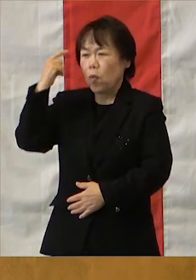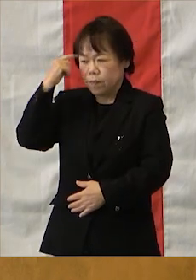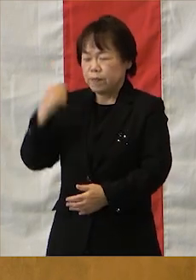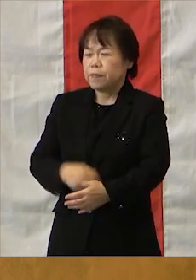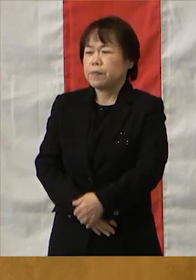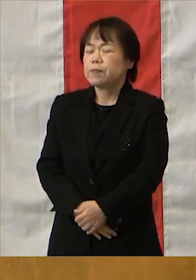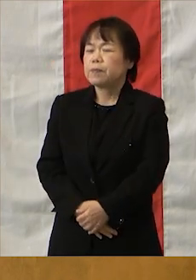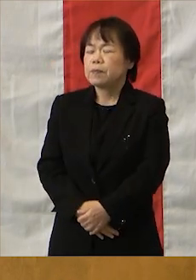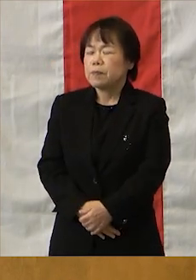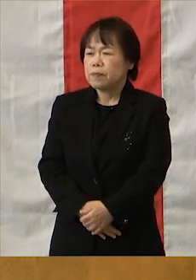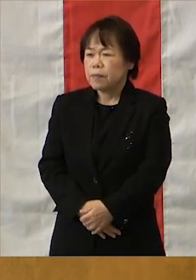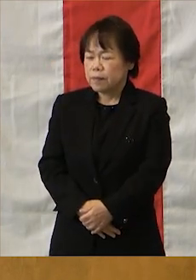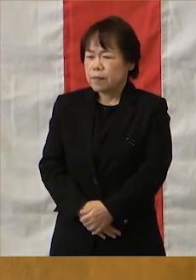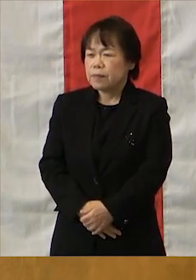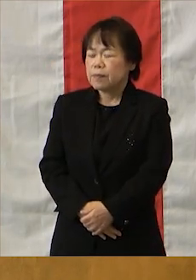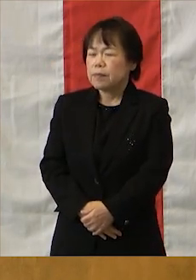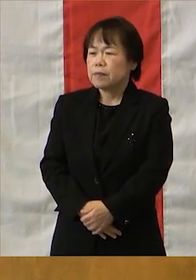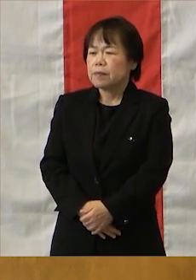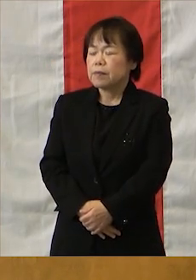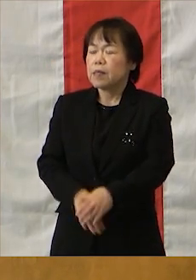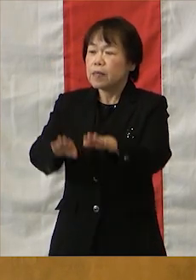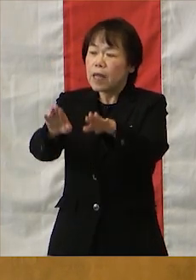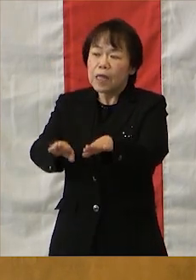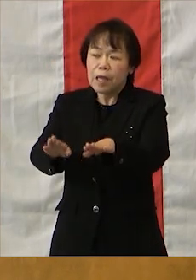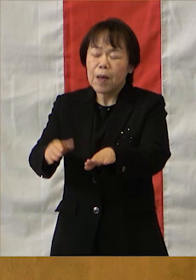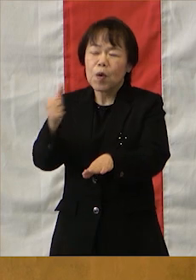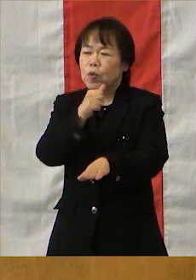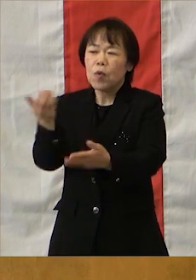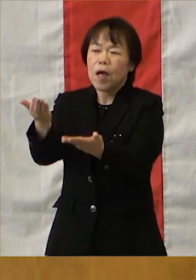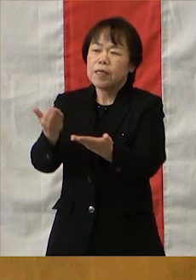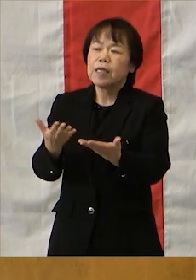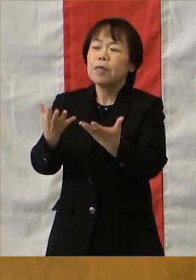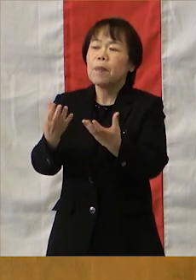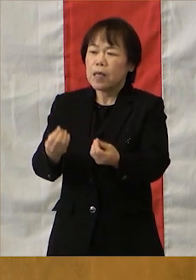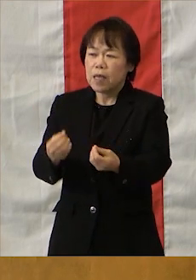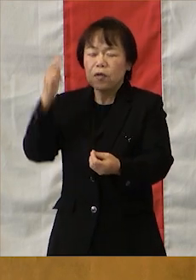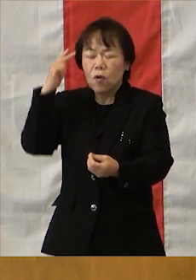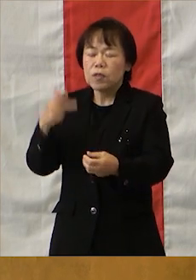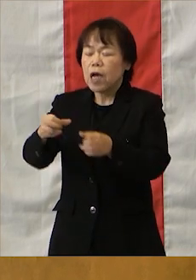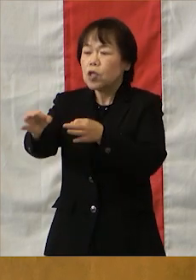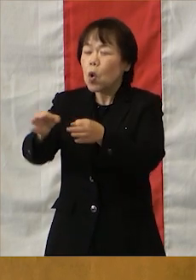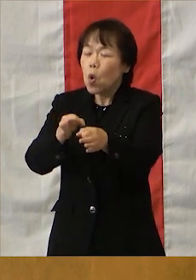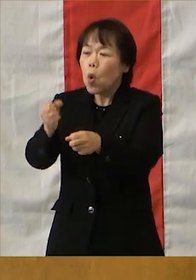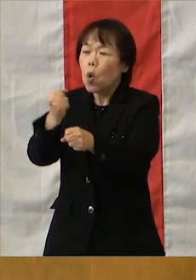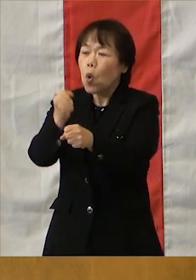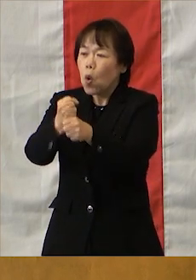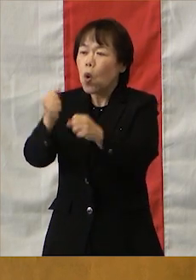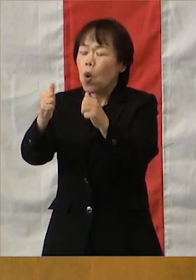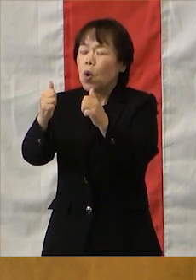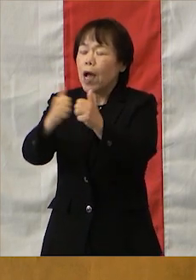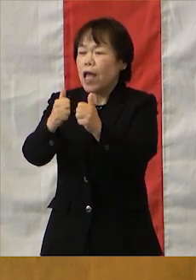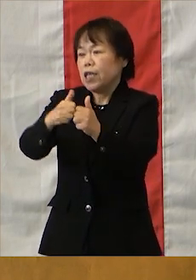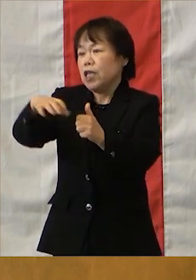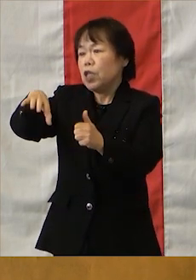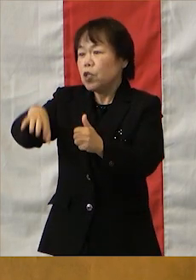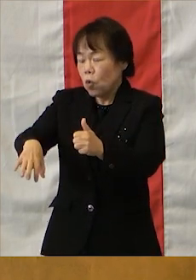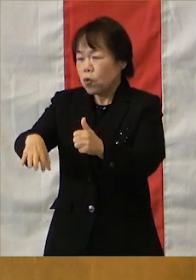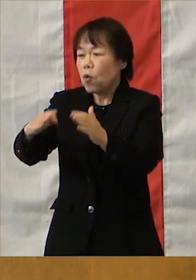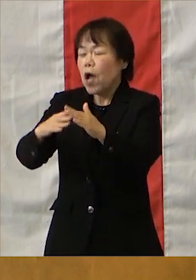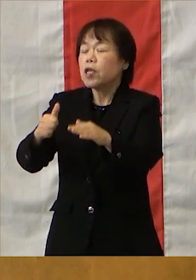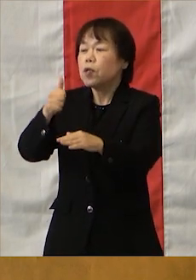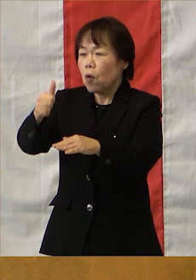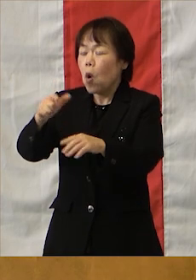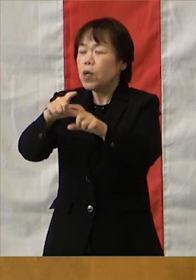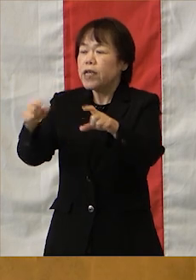思いますえただ今紹介に預かりました横須賀商工会議所回答の平松です